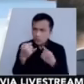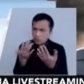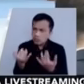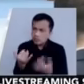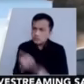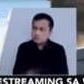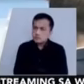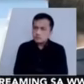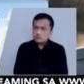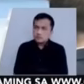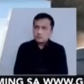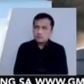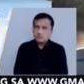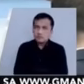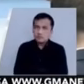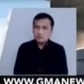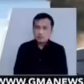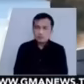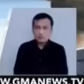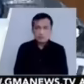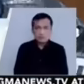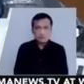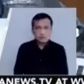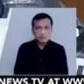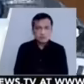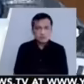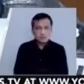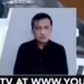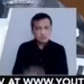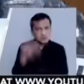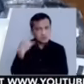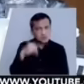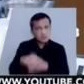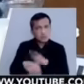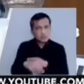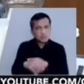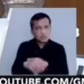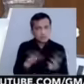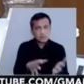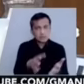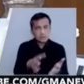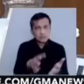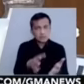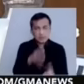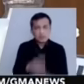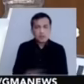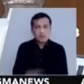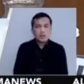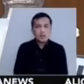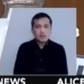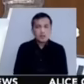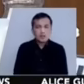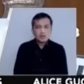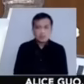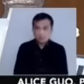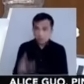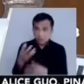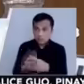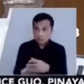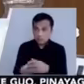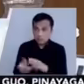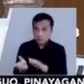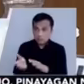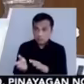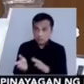ah nung time na yon kakawala lang ng Ma'am ko Sorry nawala as in nagd